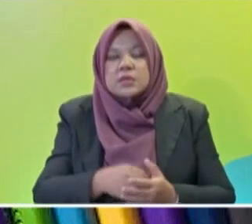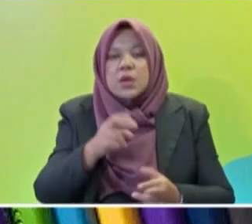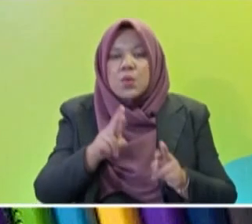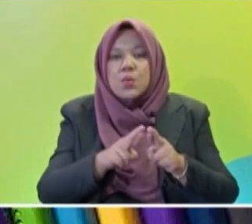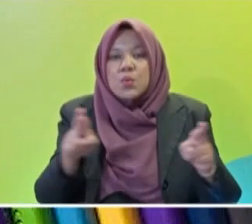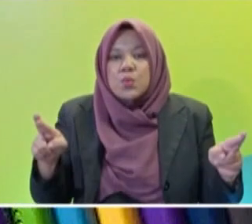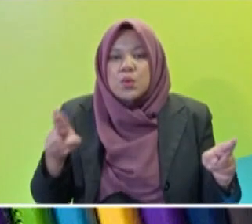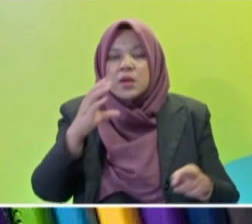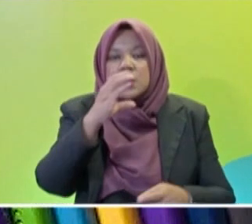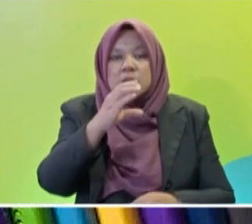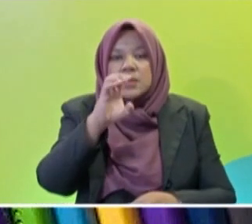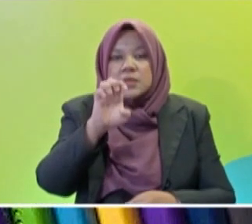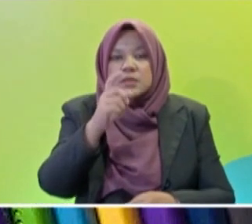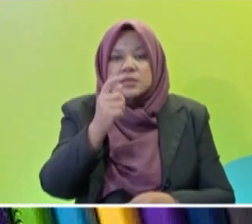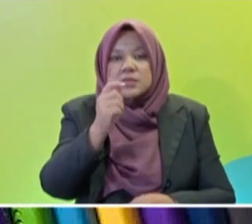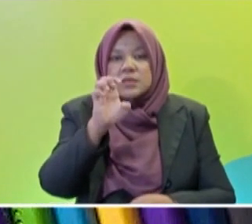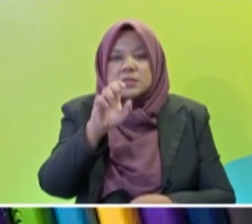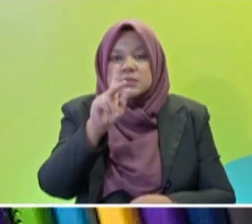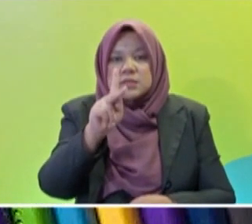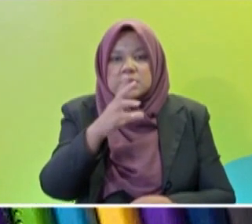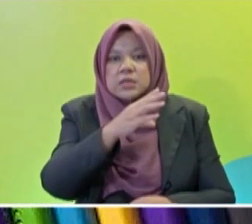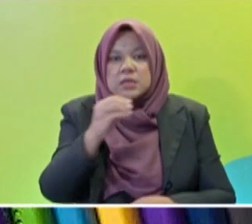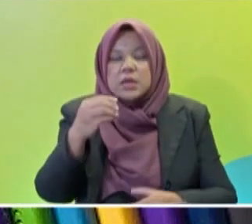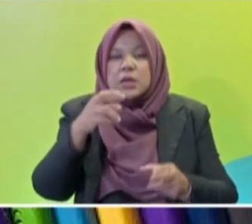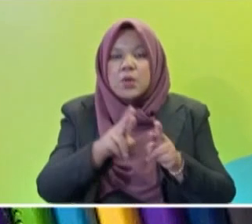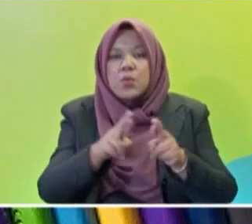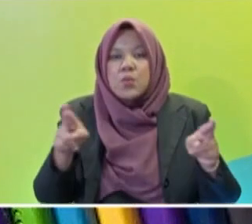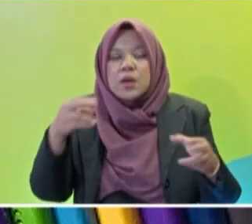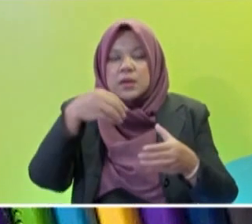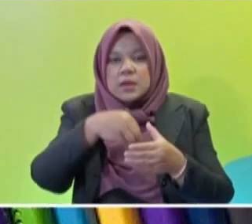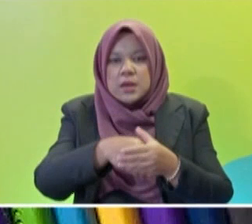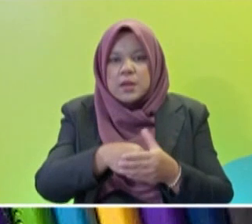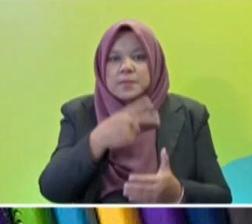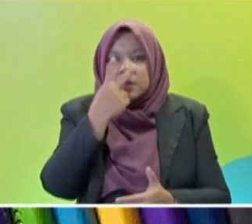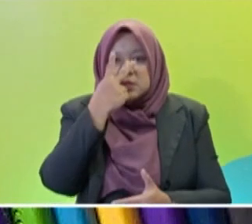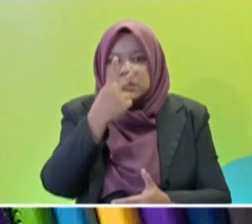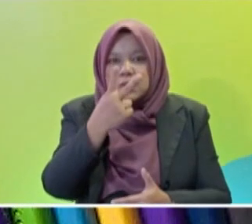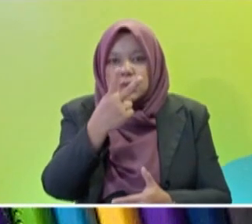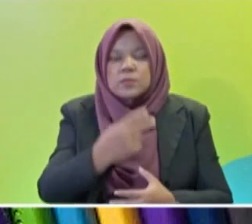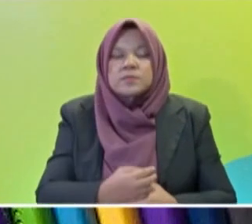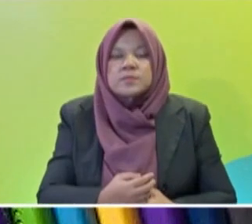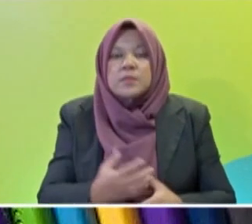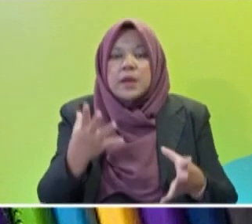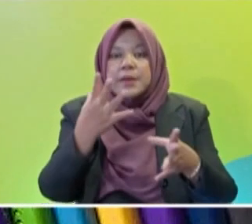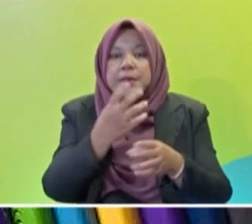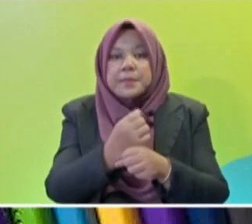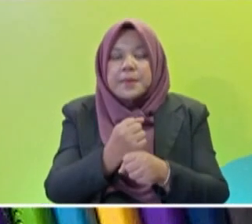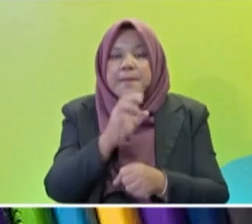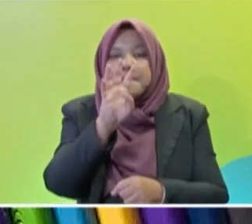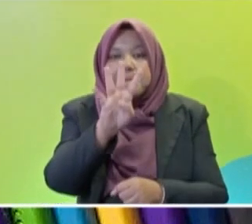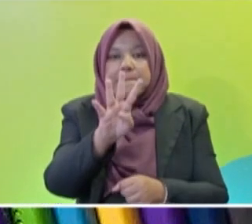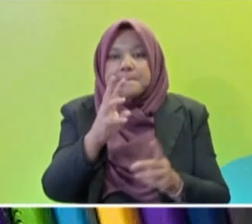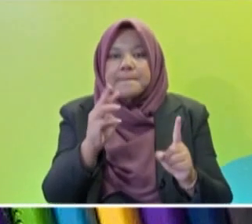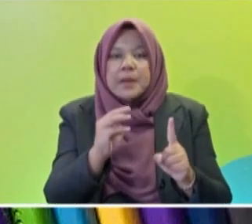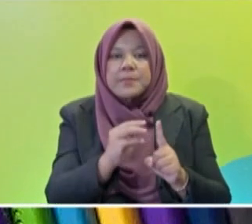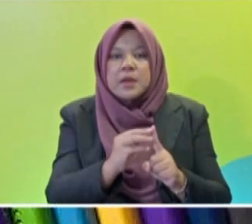Soalnya ini juga mempersatukan empat markah jadi murid harus teliti dulu ilustrasi yang diberikan empat yang diberikan